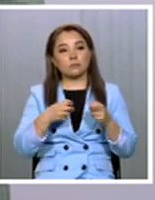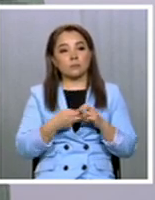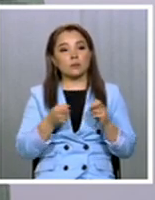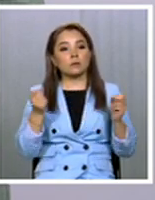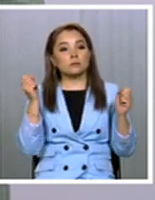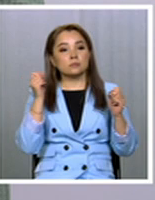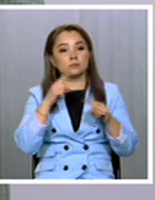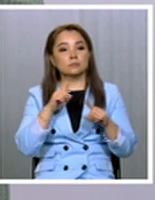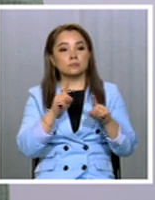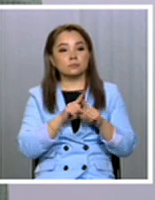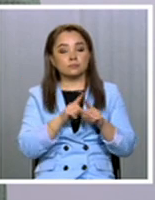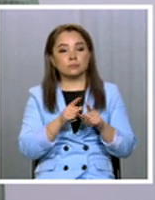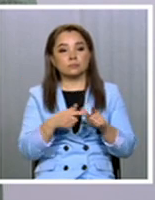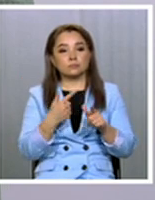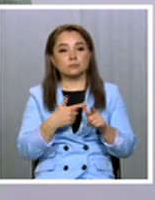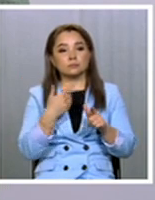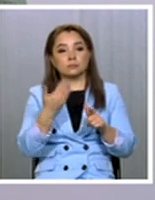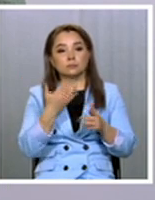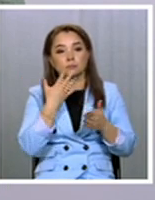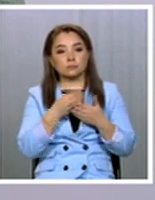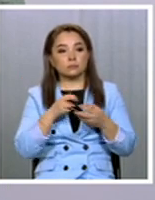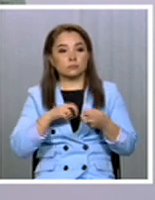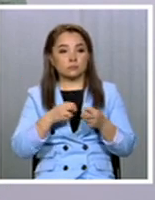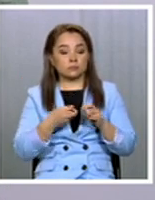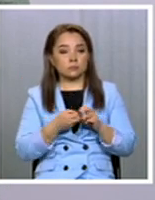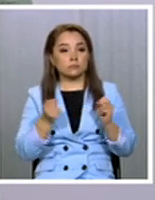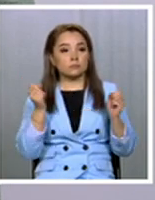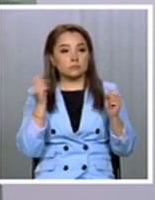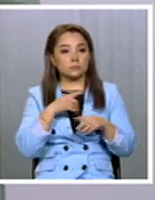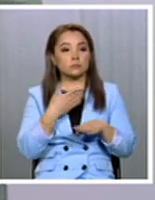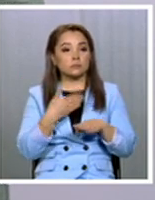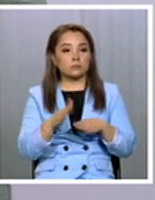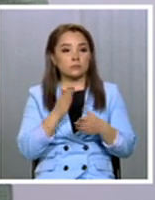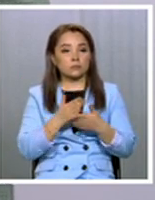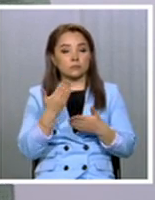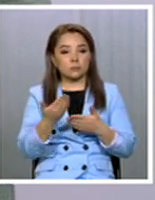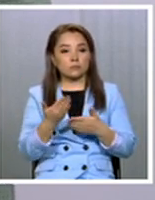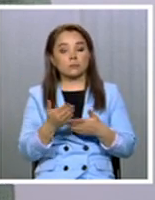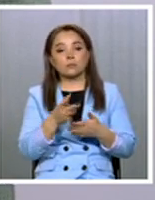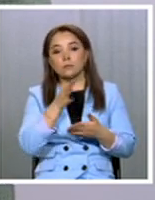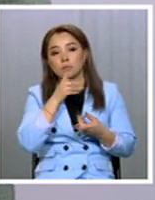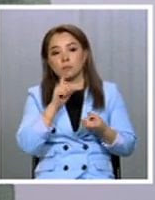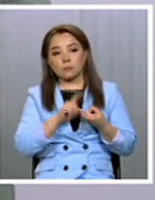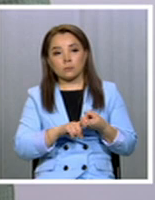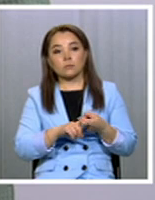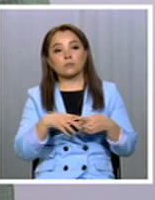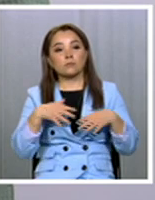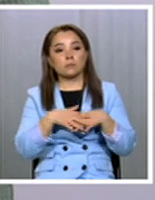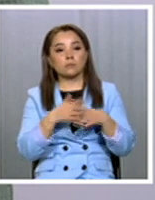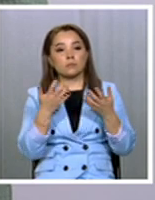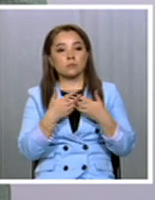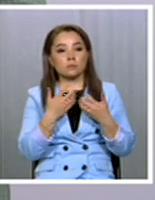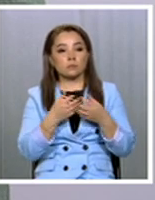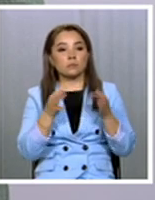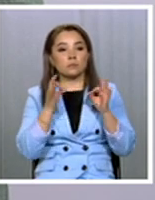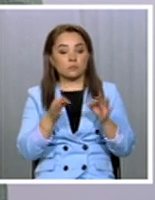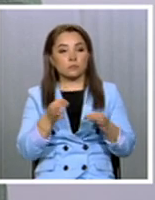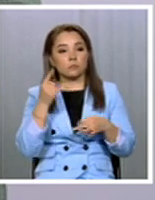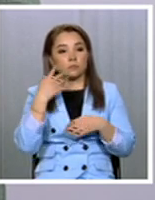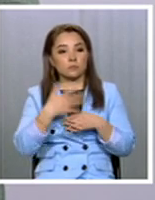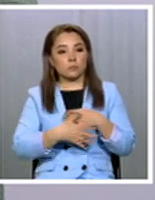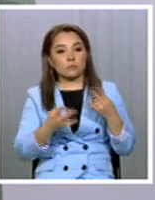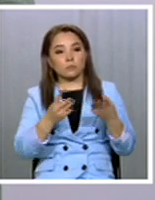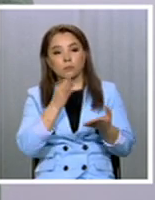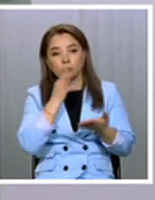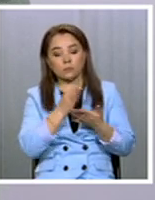деп аталған. Проблеманы анықтау бөлімін, немесе кезеңін, есептің шартын дұрыс түсіну деп қабылдасақ